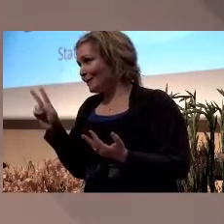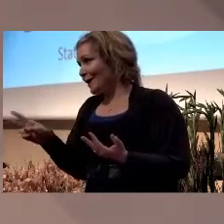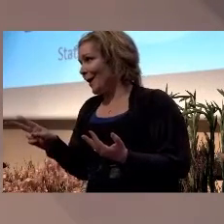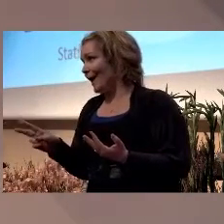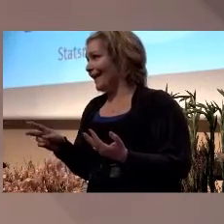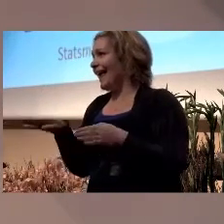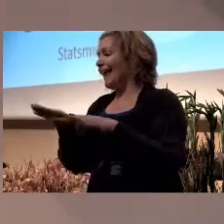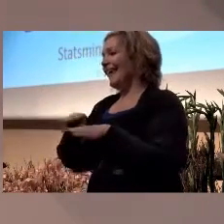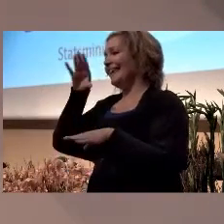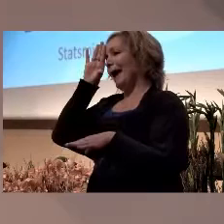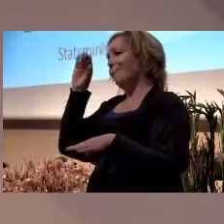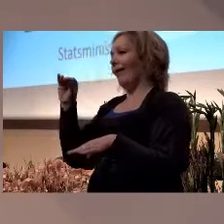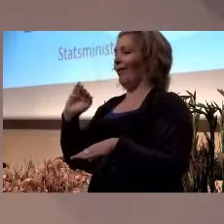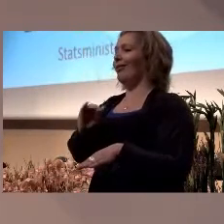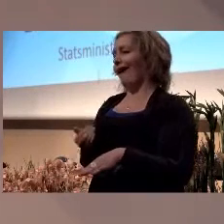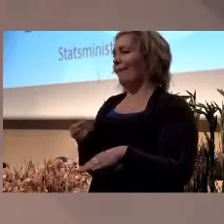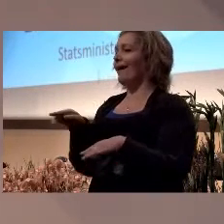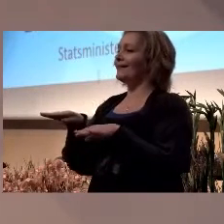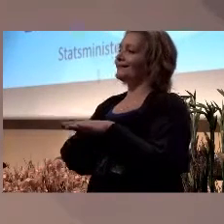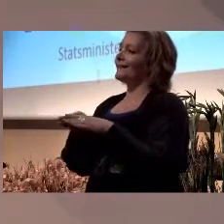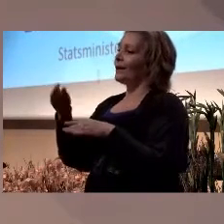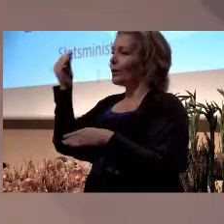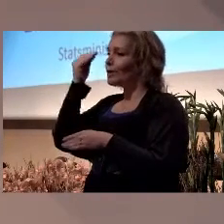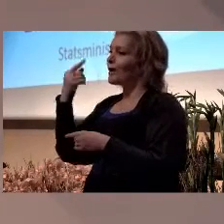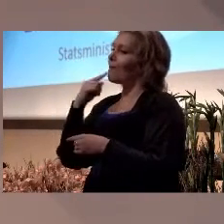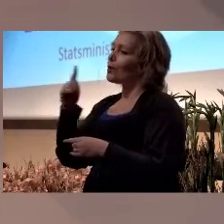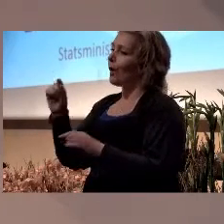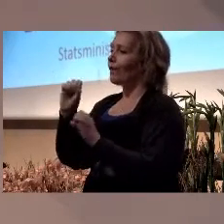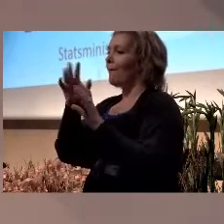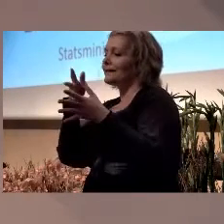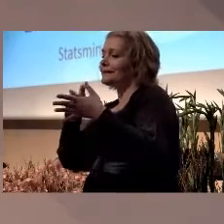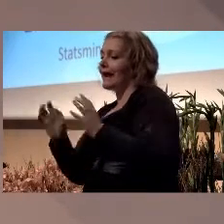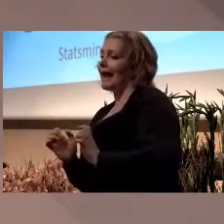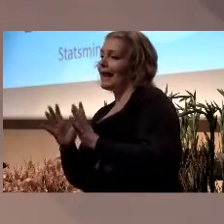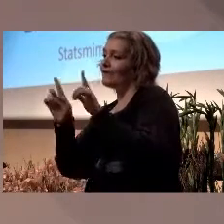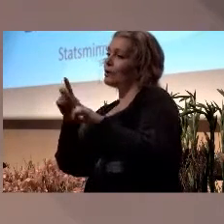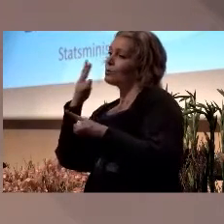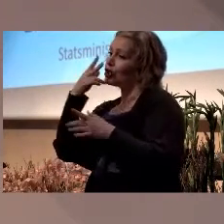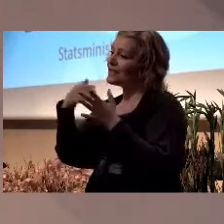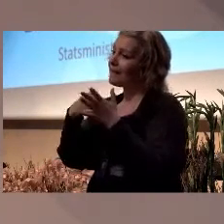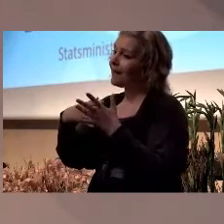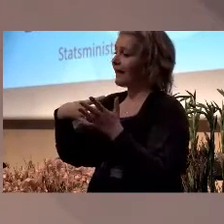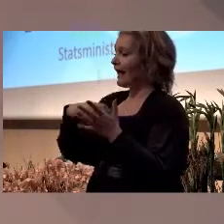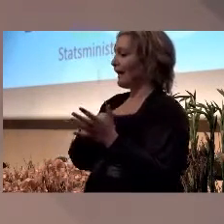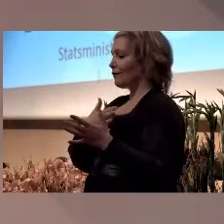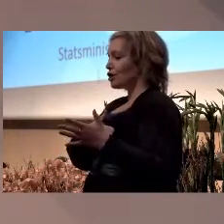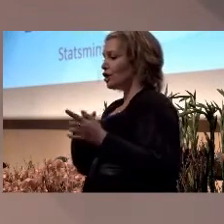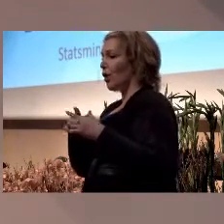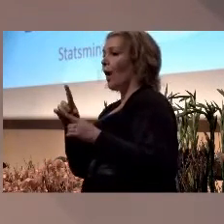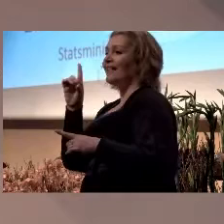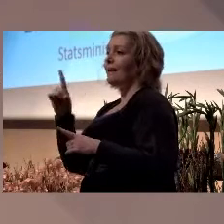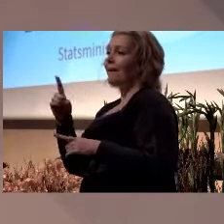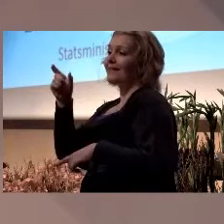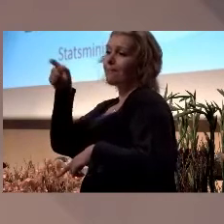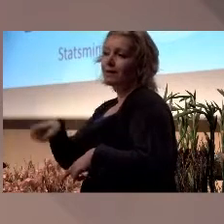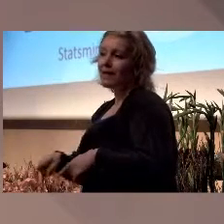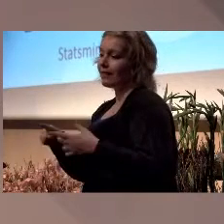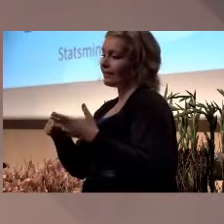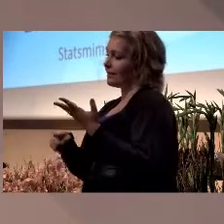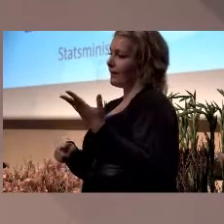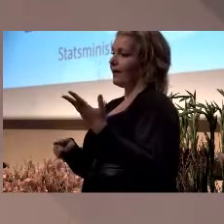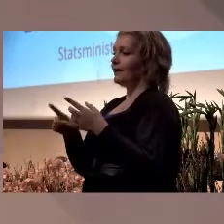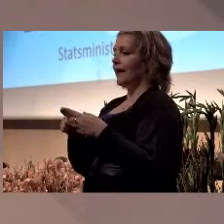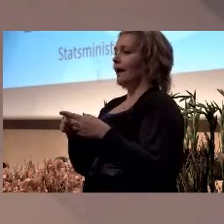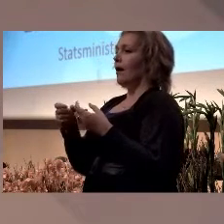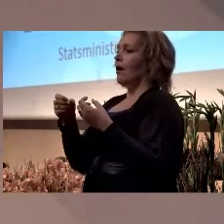En likemann som kan dele kunnskap og råd om å mestre liv som synshemmet, som kreftsyk, som diabetespasient, eller å